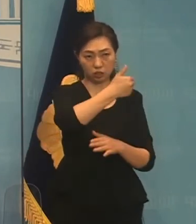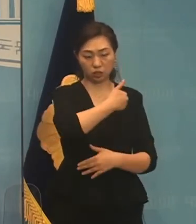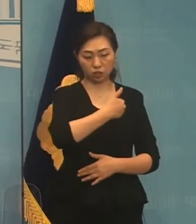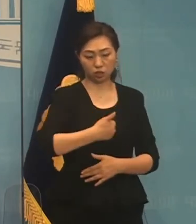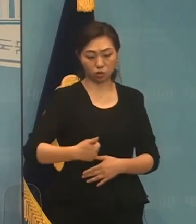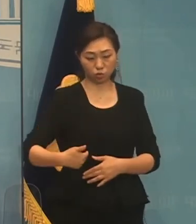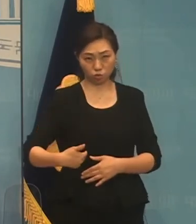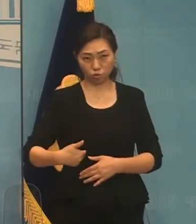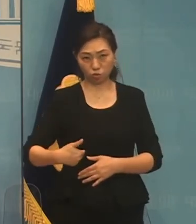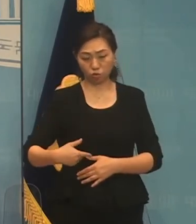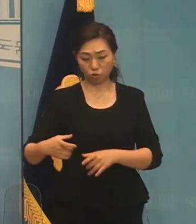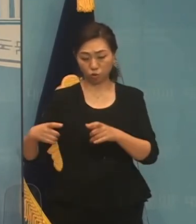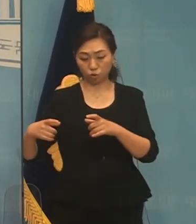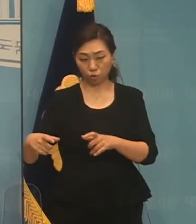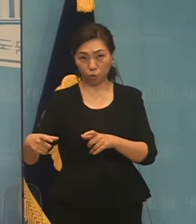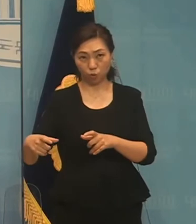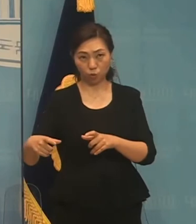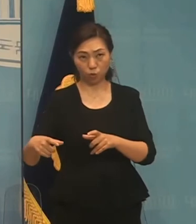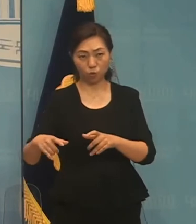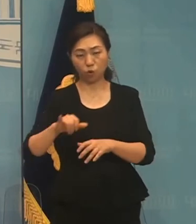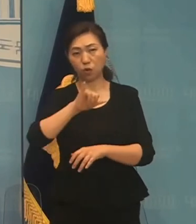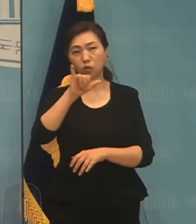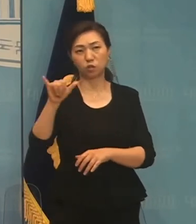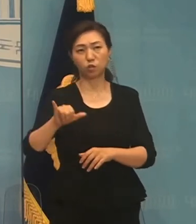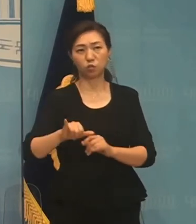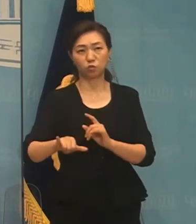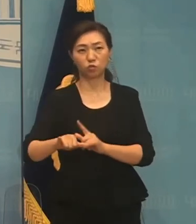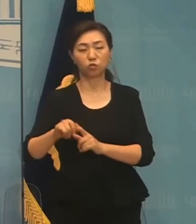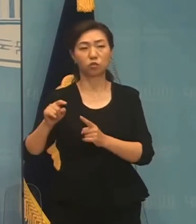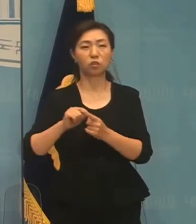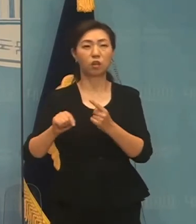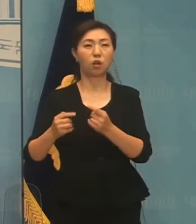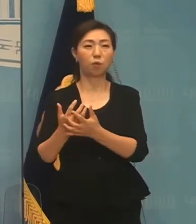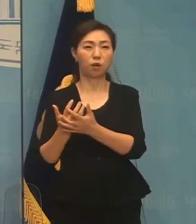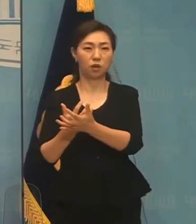전국체전, 국제대회에서 획득한